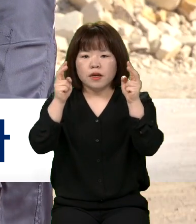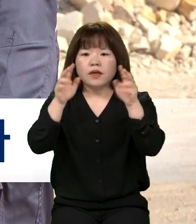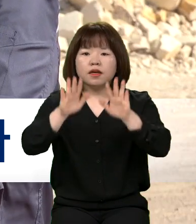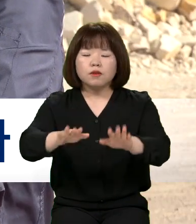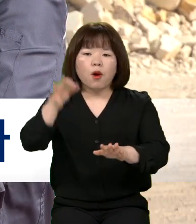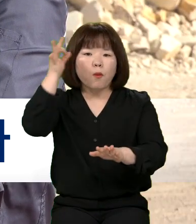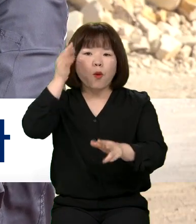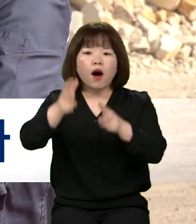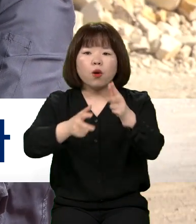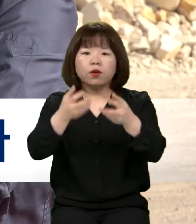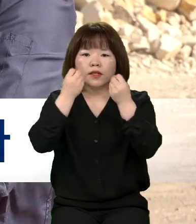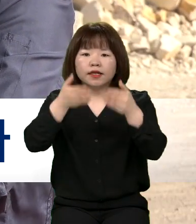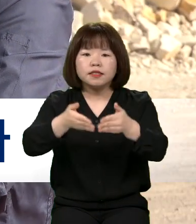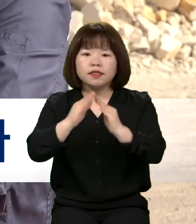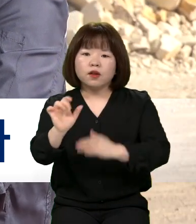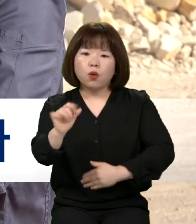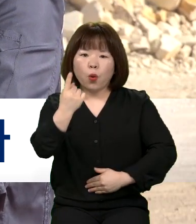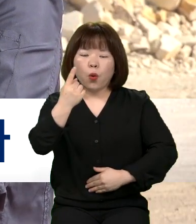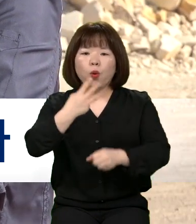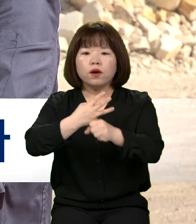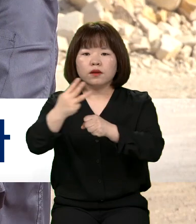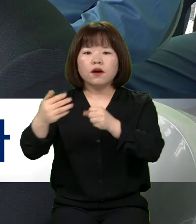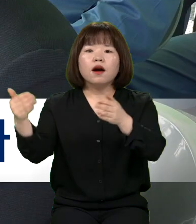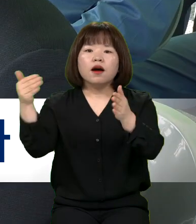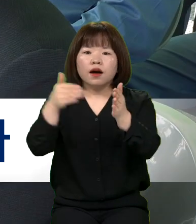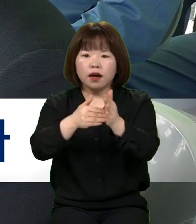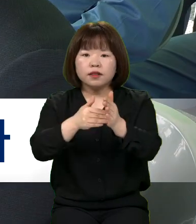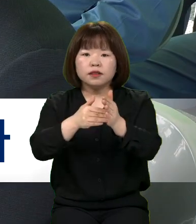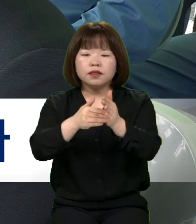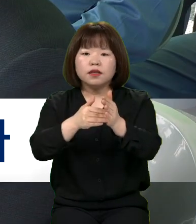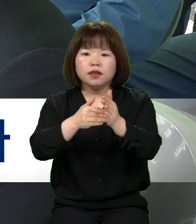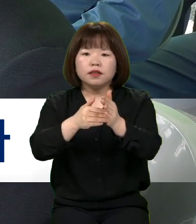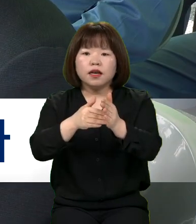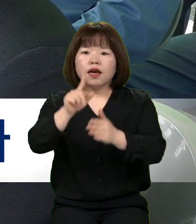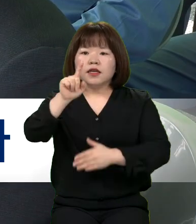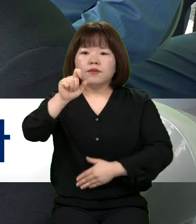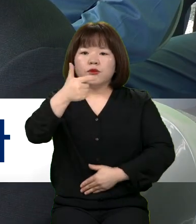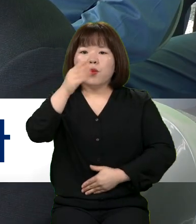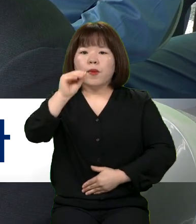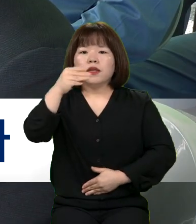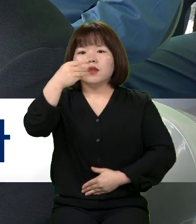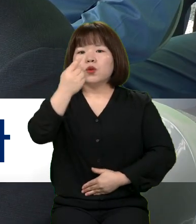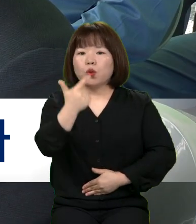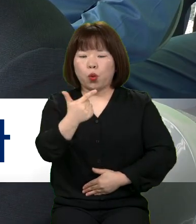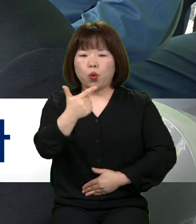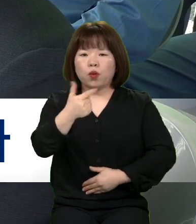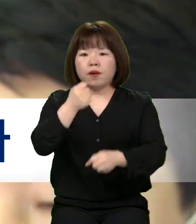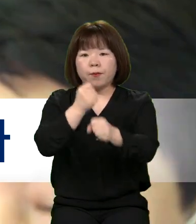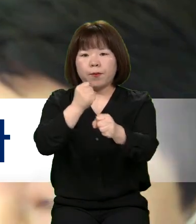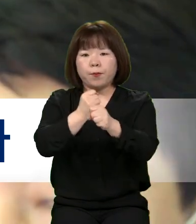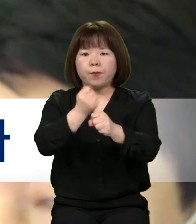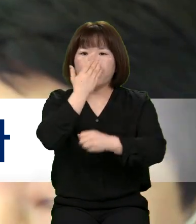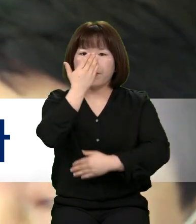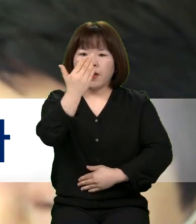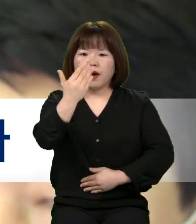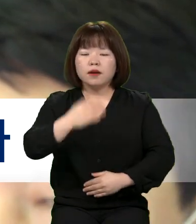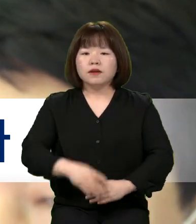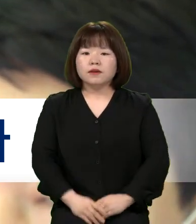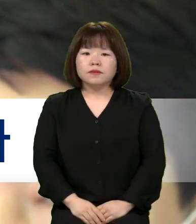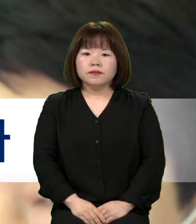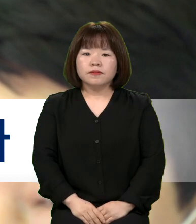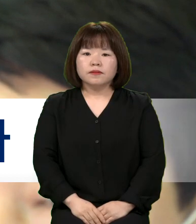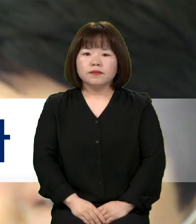포스코 케미칼은 이번 포항 공장 신설로 2025년까지 국내에서만 약 16만 톤 의 양극 체